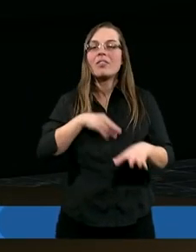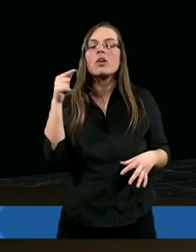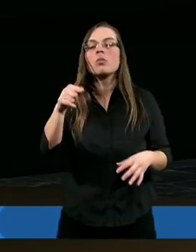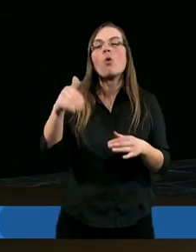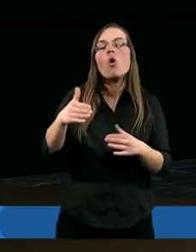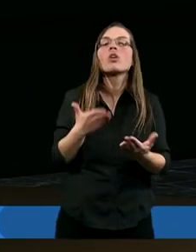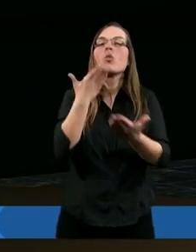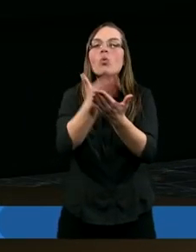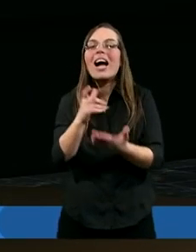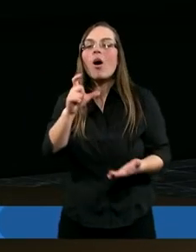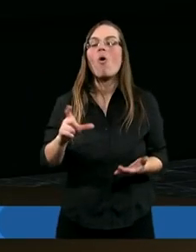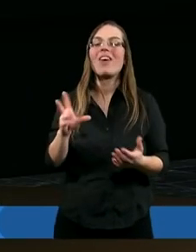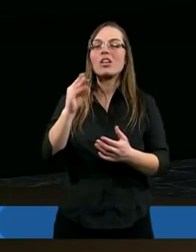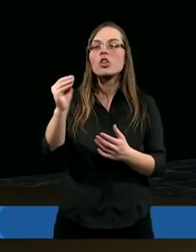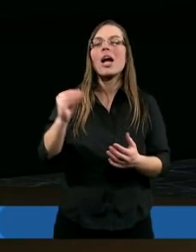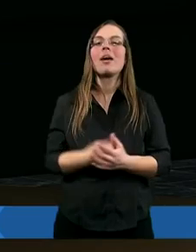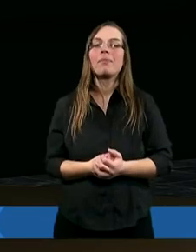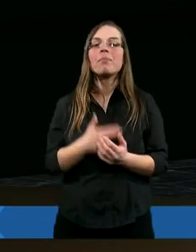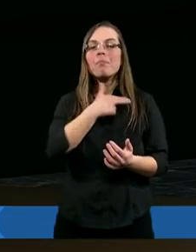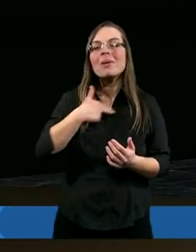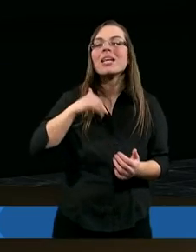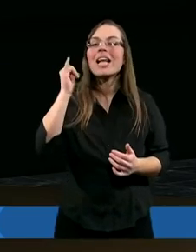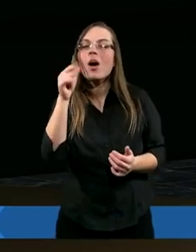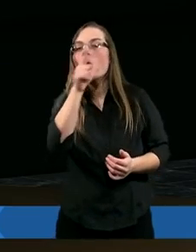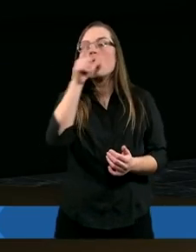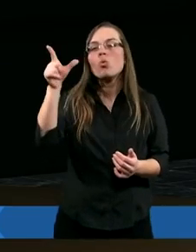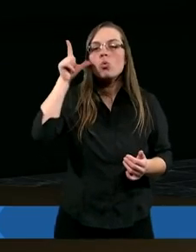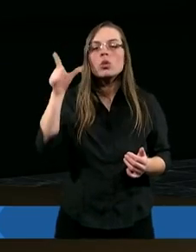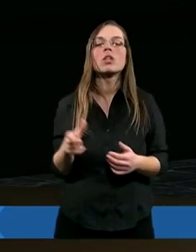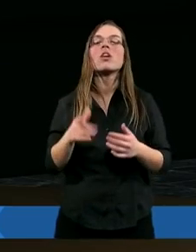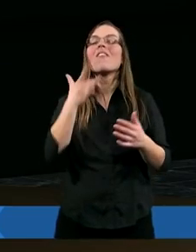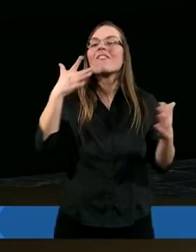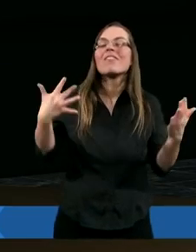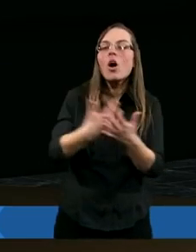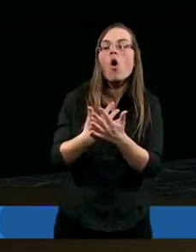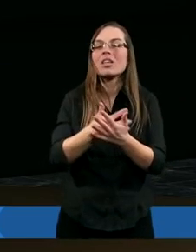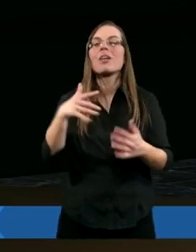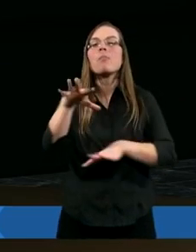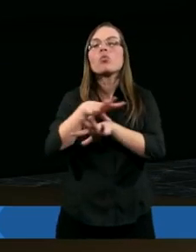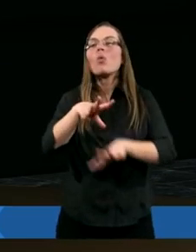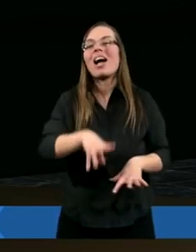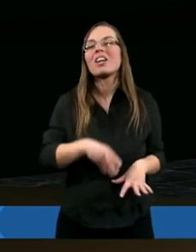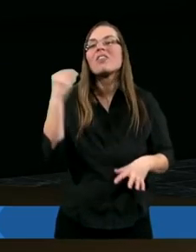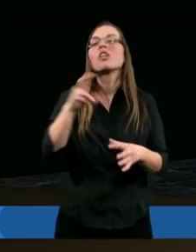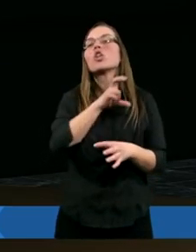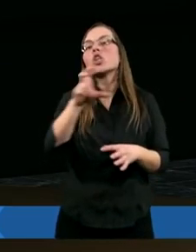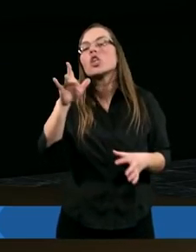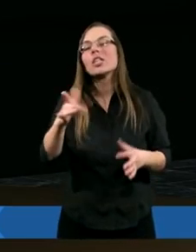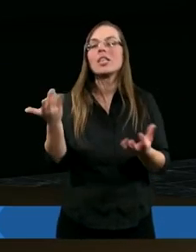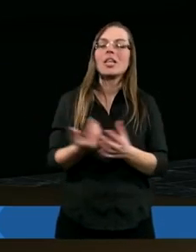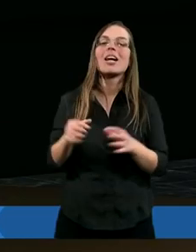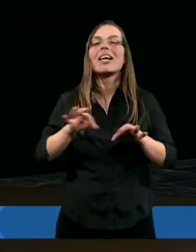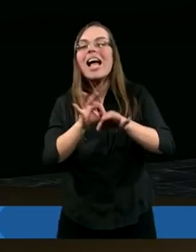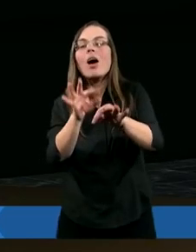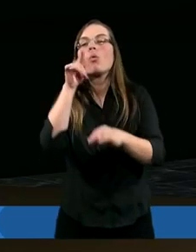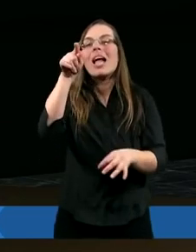mogłoby sugerować, że my jako ludzie wykorzystujemy Ducha Świętego czy